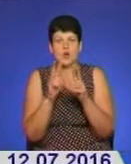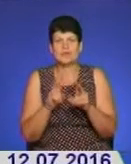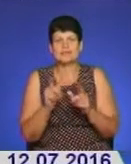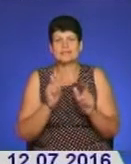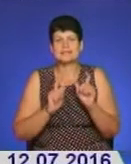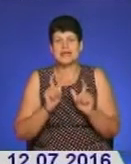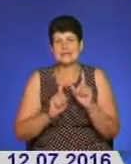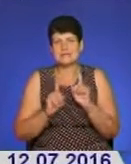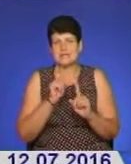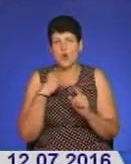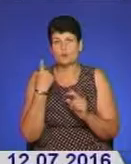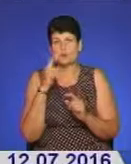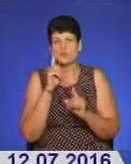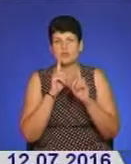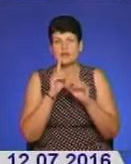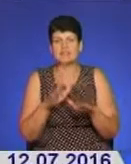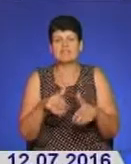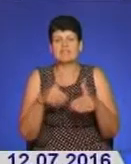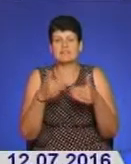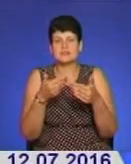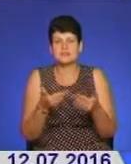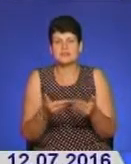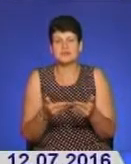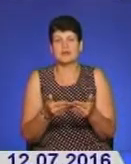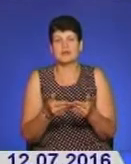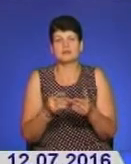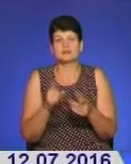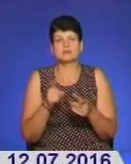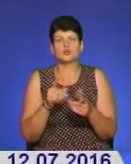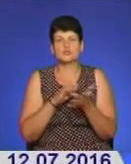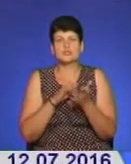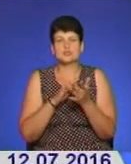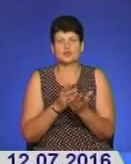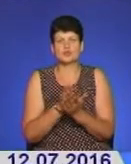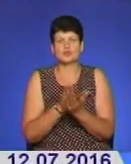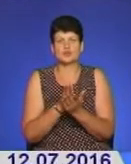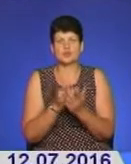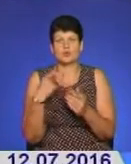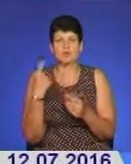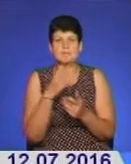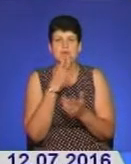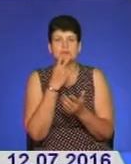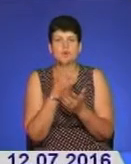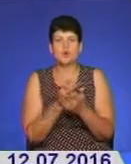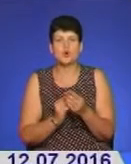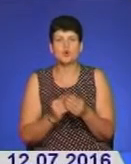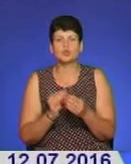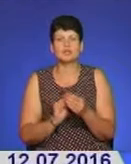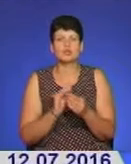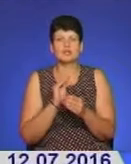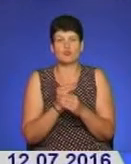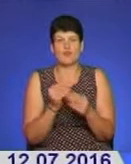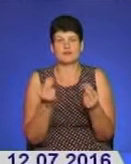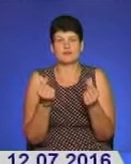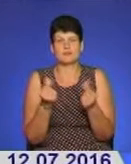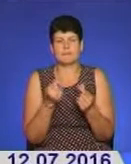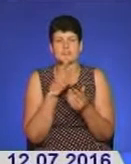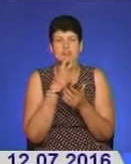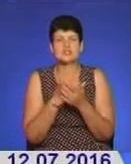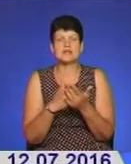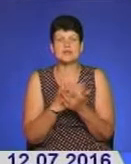направили документ стратегії розвитку туристичної інфраструктури краю, де передбачено додаткове фінансування на покращення якості